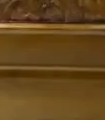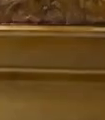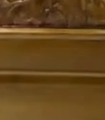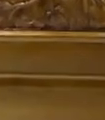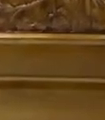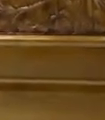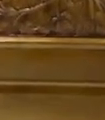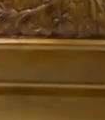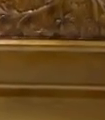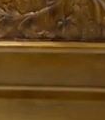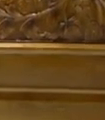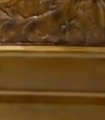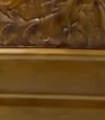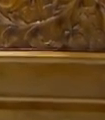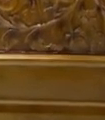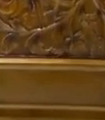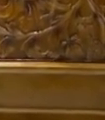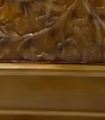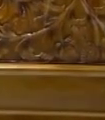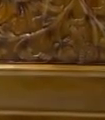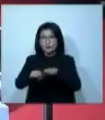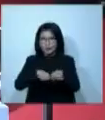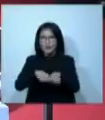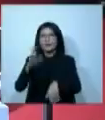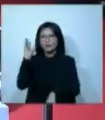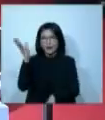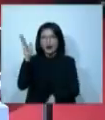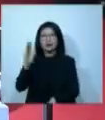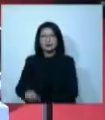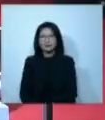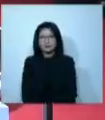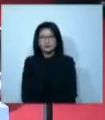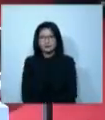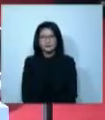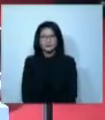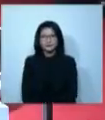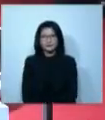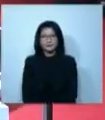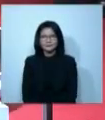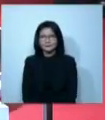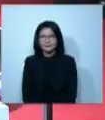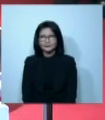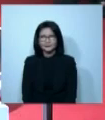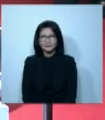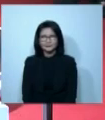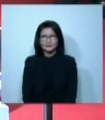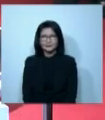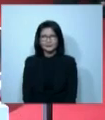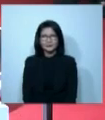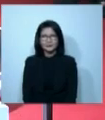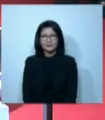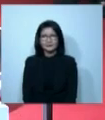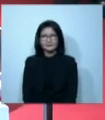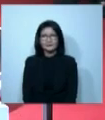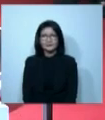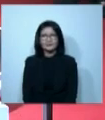mendapatkan simpati publik atau tidak, ya kita lihat saja nanti. Karena tadi menyerang itu bukan cara yang bagus begitu dalam konteks berdebat. Yang kedua, Prabowo